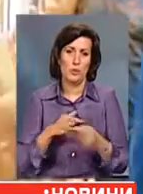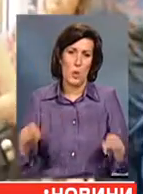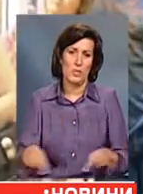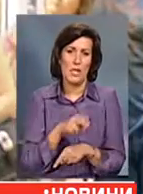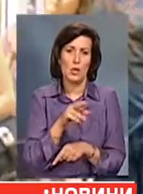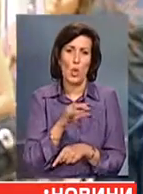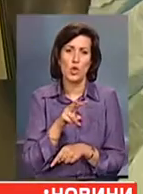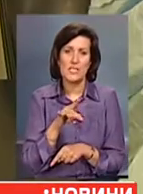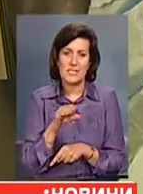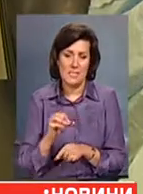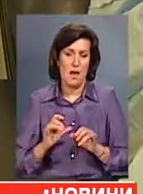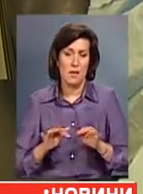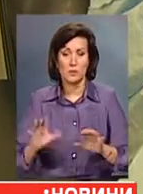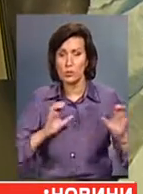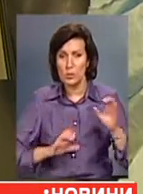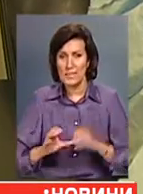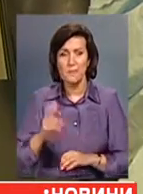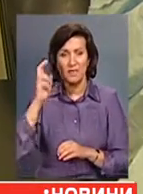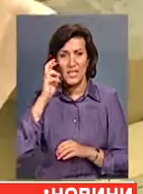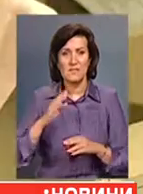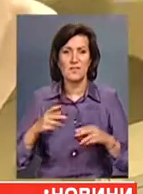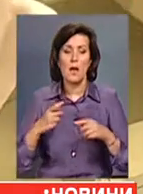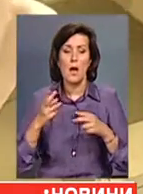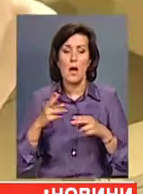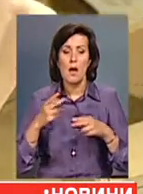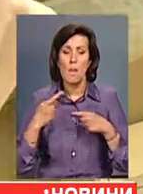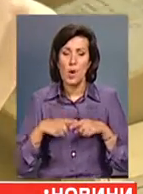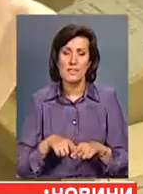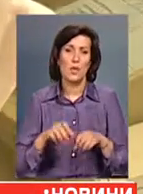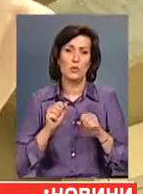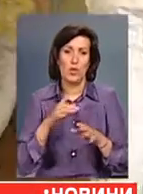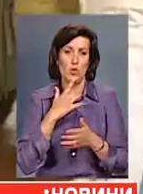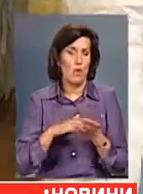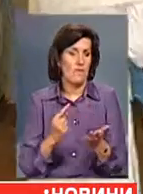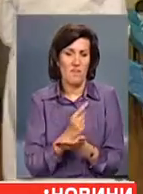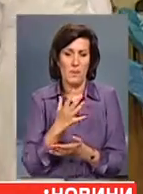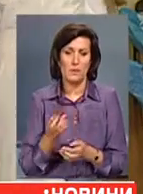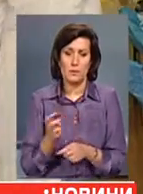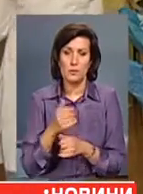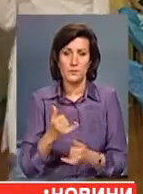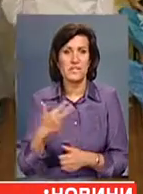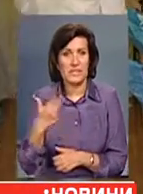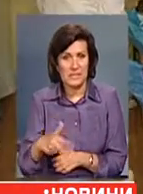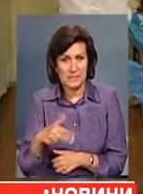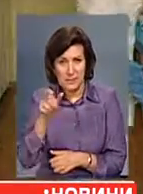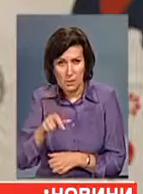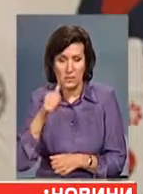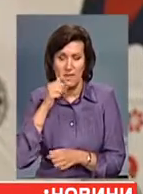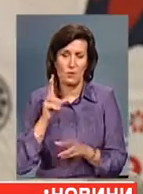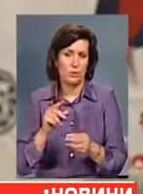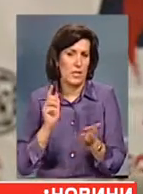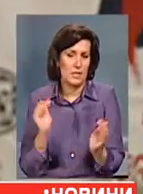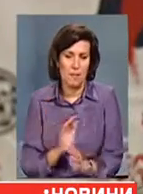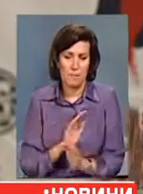организовать донорские акции. Студенти Київського політеху здають кров не вперше. Сьогодні прийшло 30-ро, завтра обіцяють не менше.